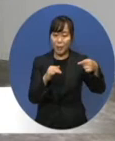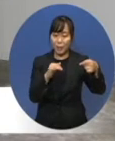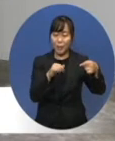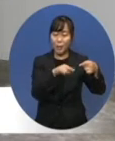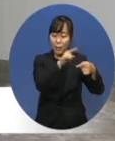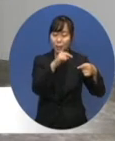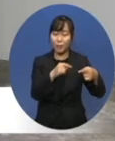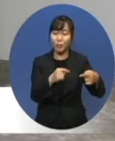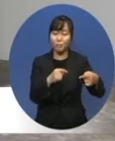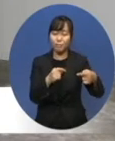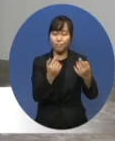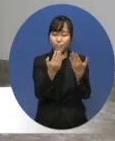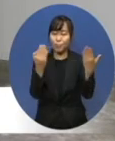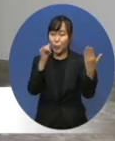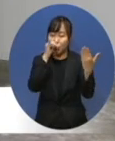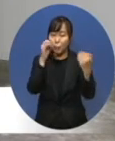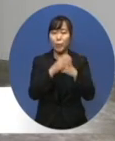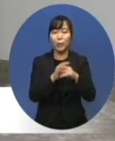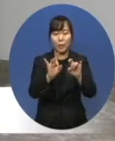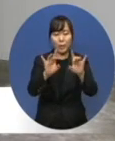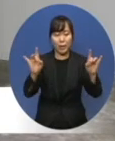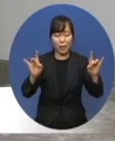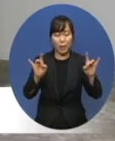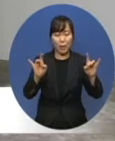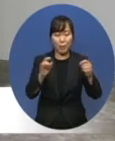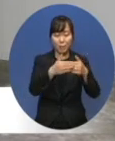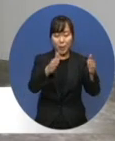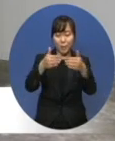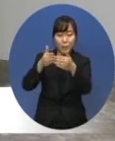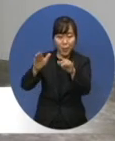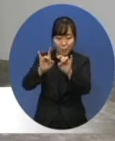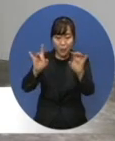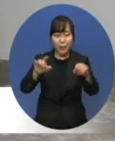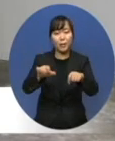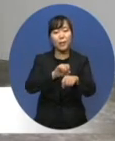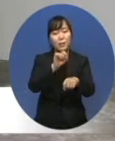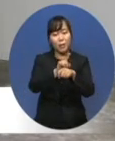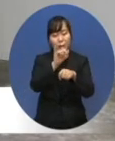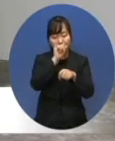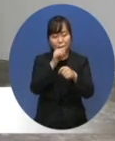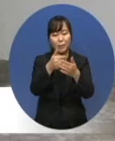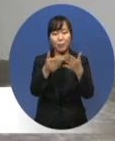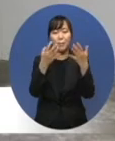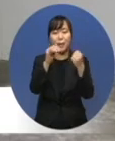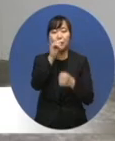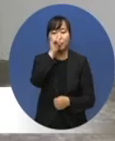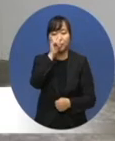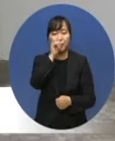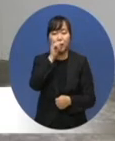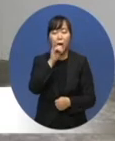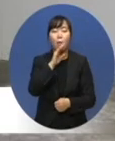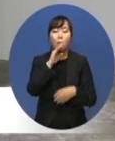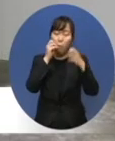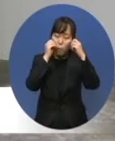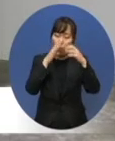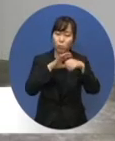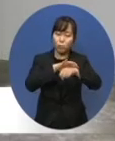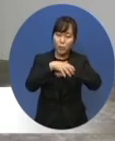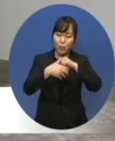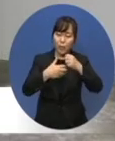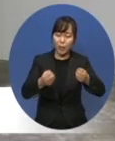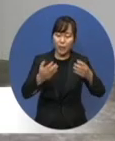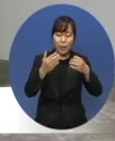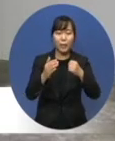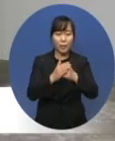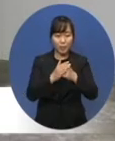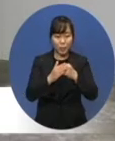출품을 하였습니다. 또 각 전시관마다 특징적인 작품들이 많이 있습니다. 신선하고 국제적인